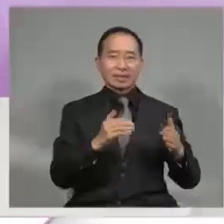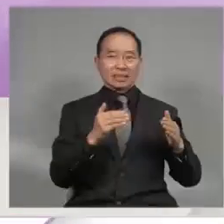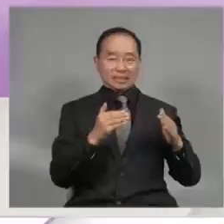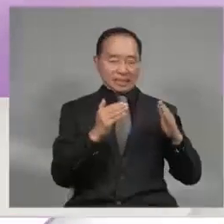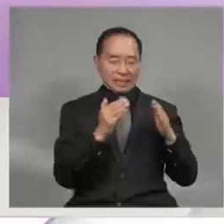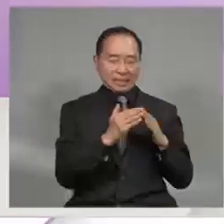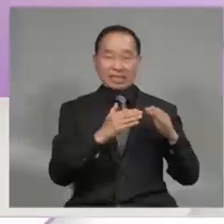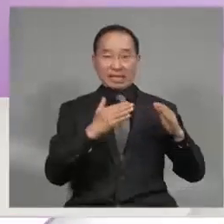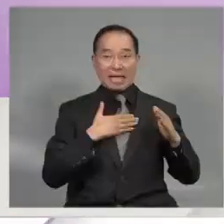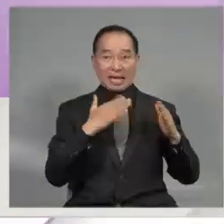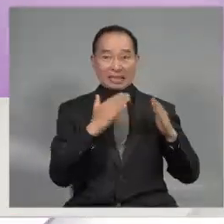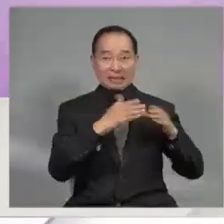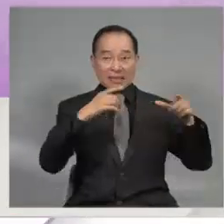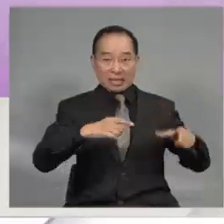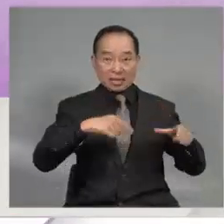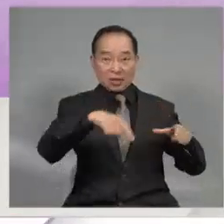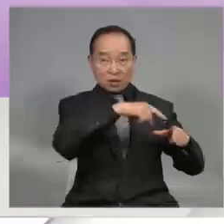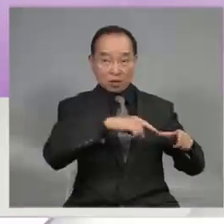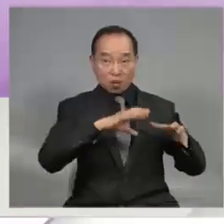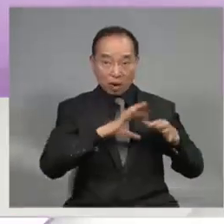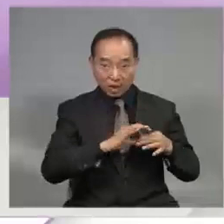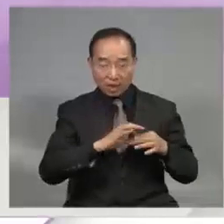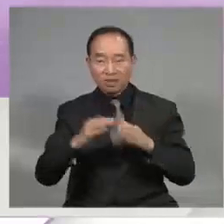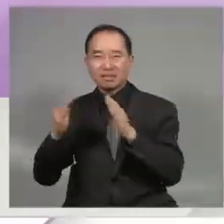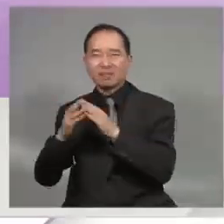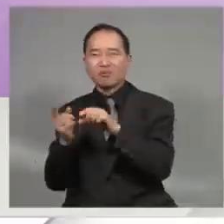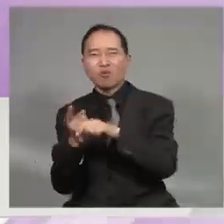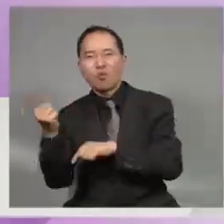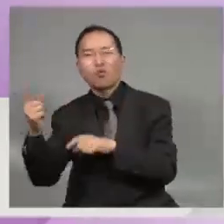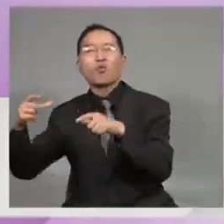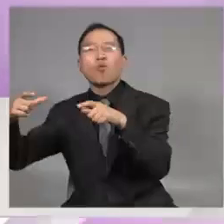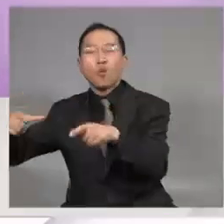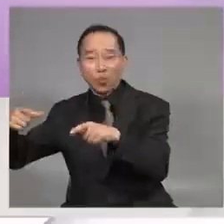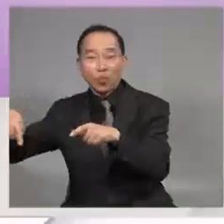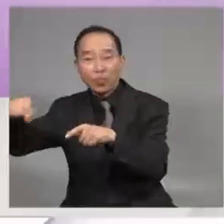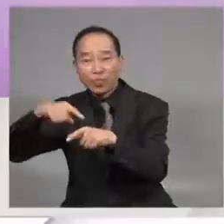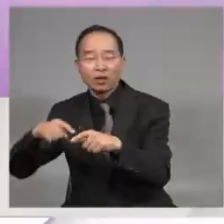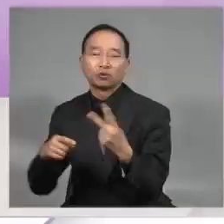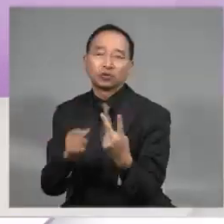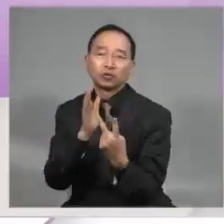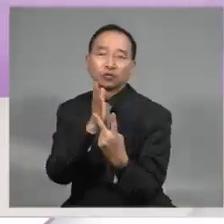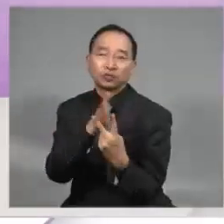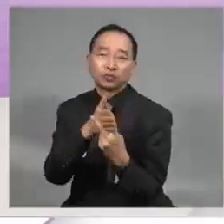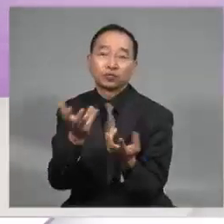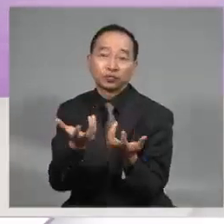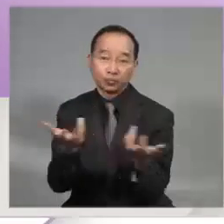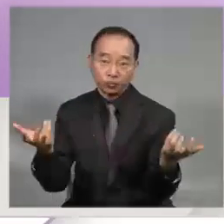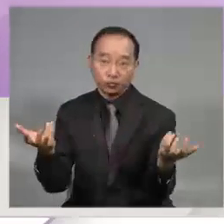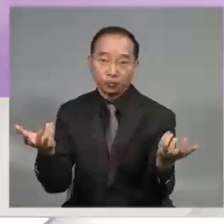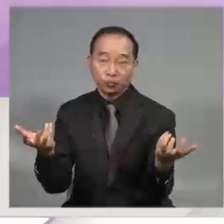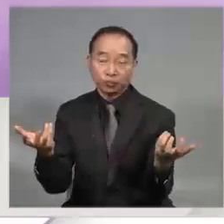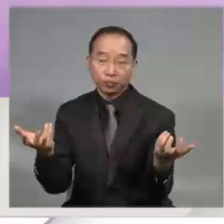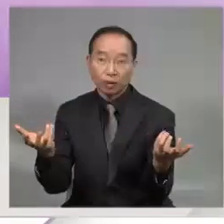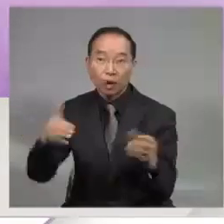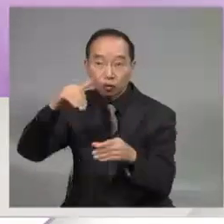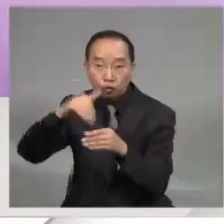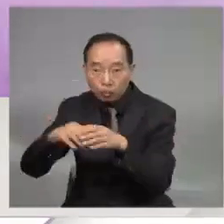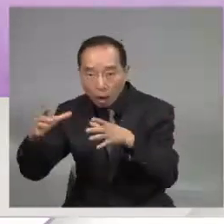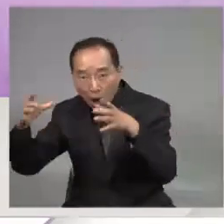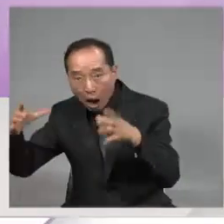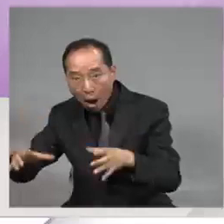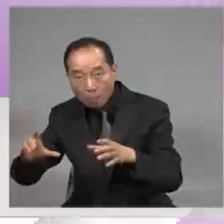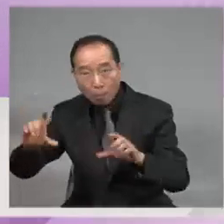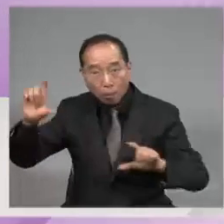사전 회송용 봉투 이렇게 또 각각 실으셨는데 어떤 차이가 있는지 약간 투표함도 좀 차이가 있었던 것 같고요.